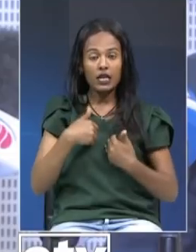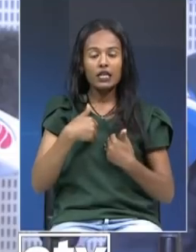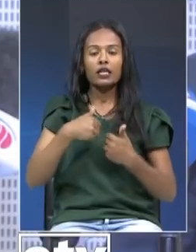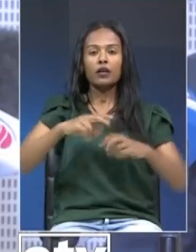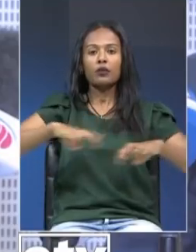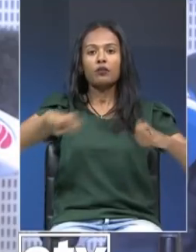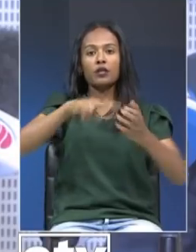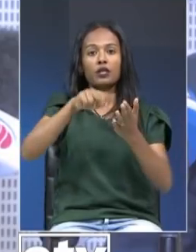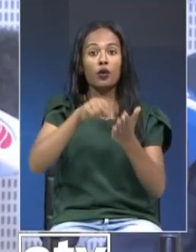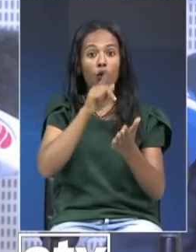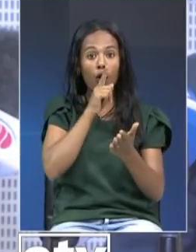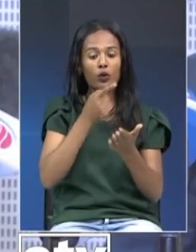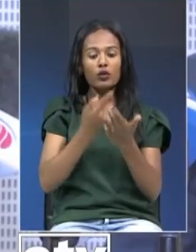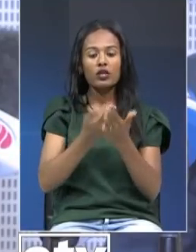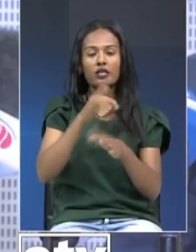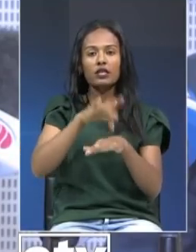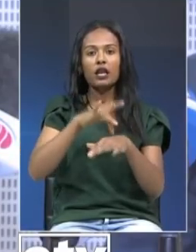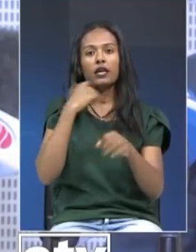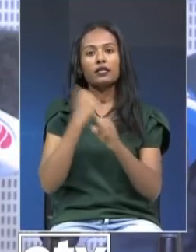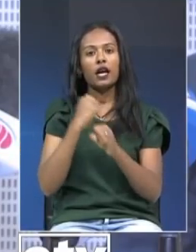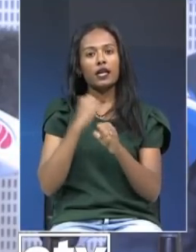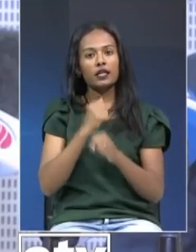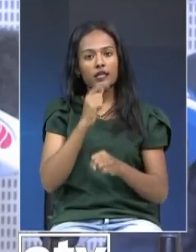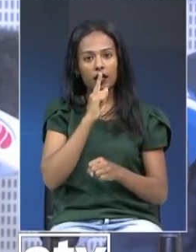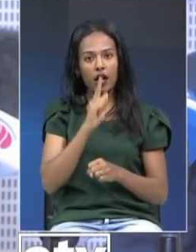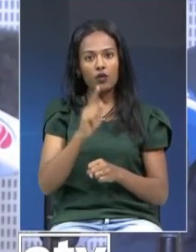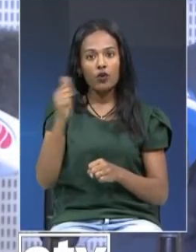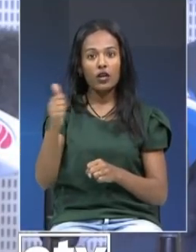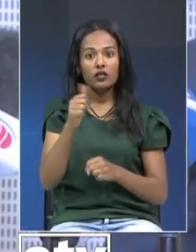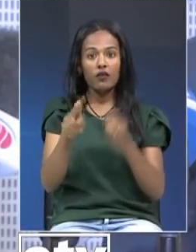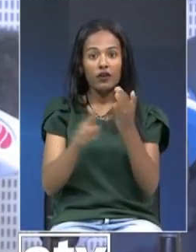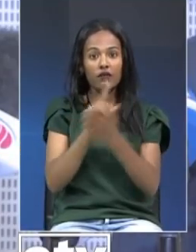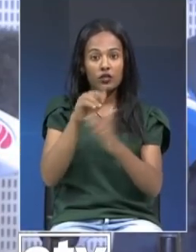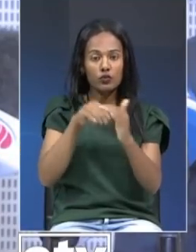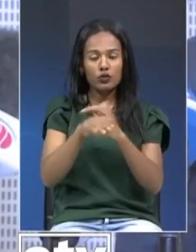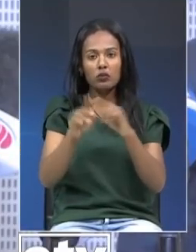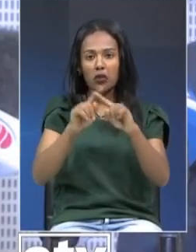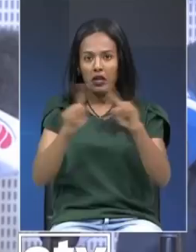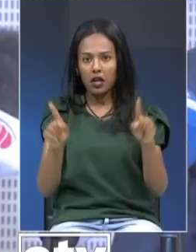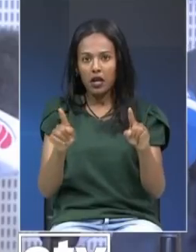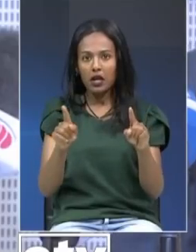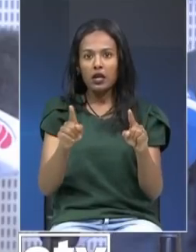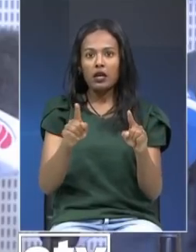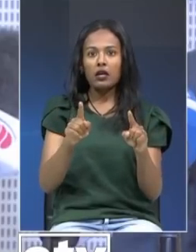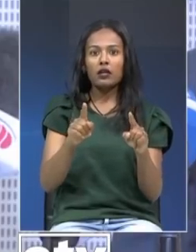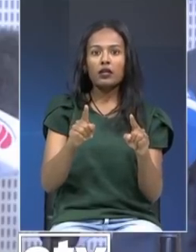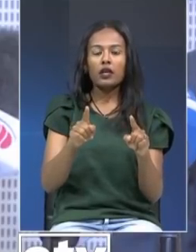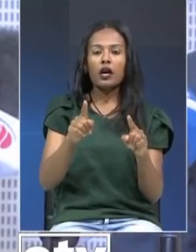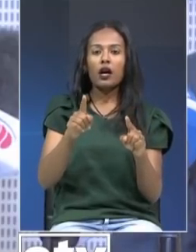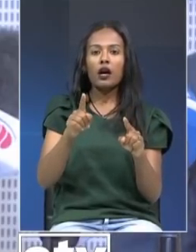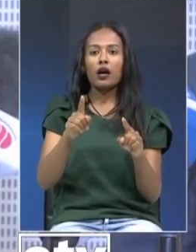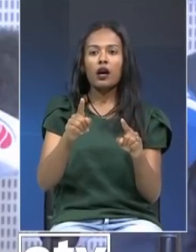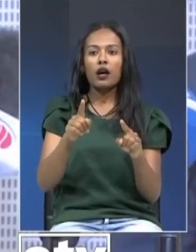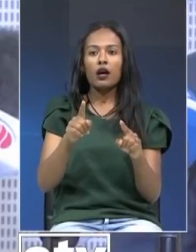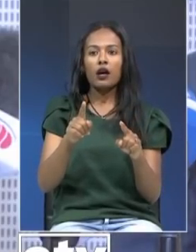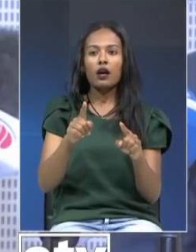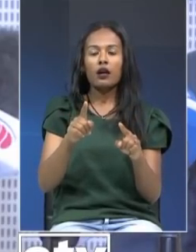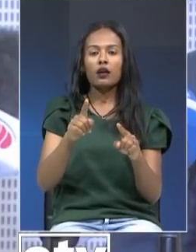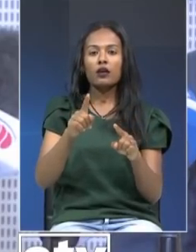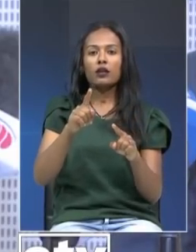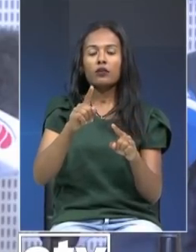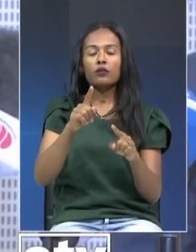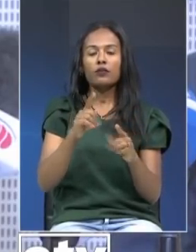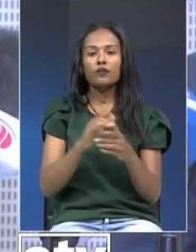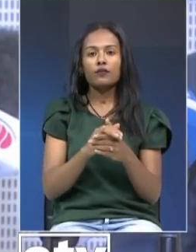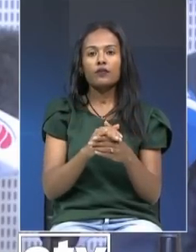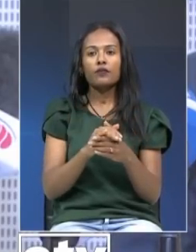የምርምር ተቋም ነው። ስለዚህ እነሱ ላይ ስራ እየተሰራ ነው። አዲስ አበባ ዩኒቨርሲቲ ውስጥም በተለይ የኢንስቲትዩት ኦፍ ፓቶባዮሎጂ ወይም አክሉለማ